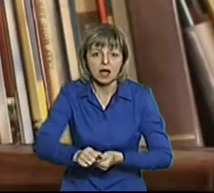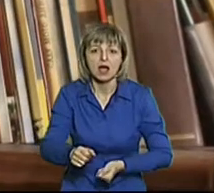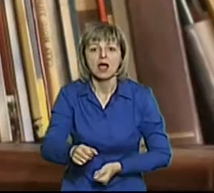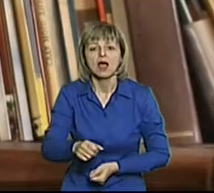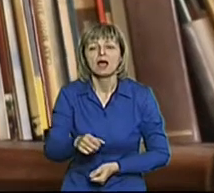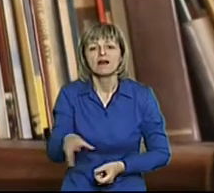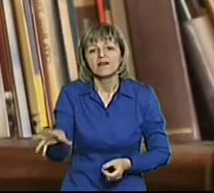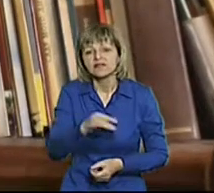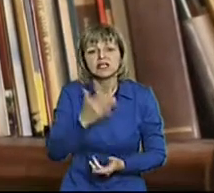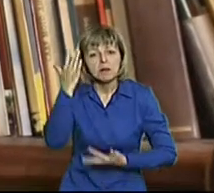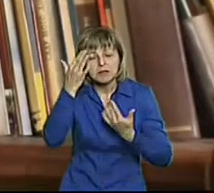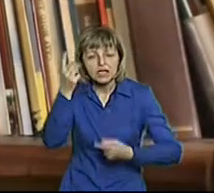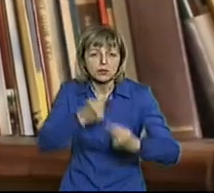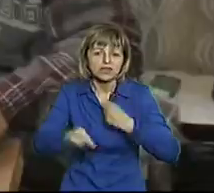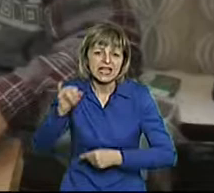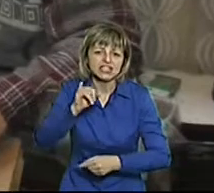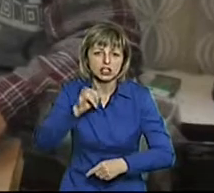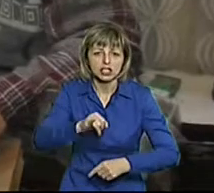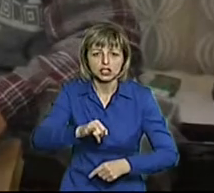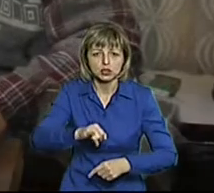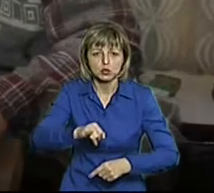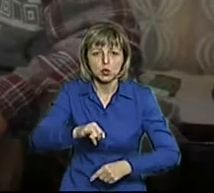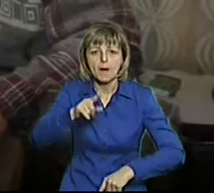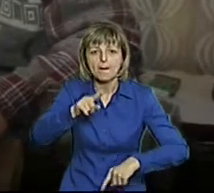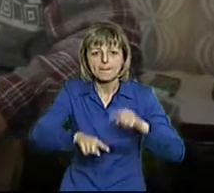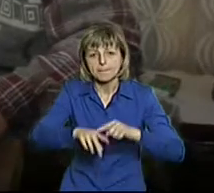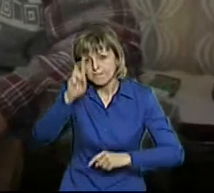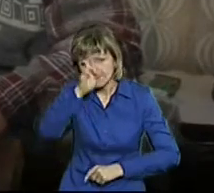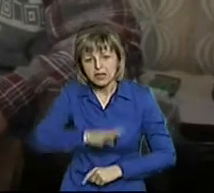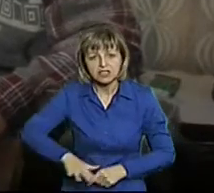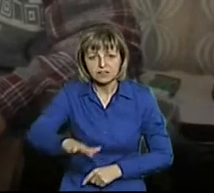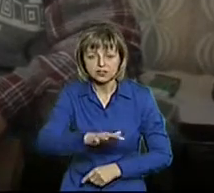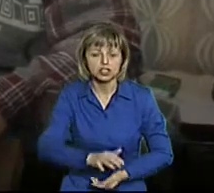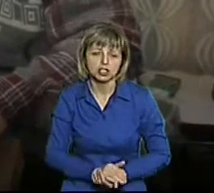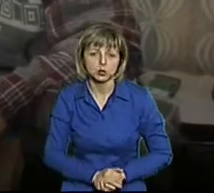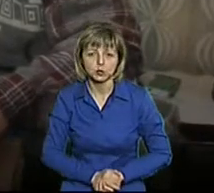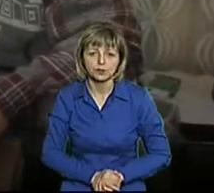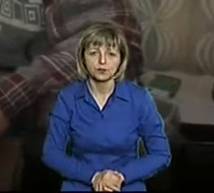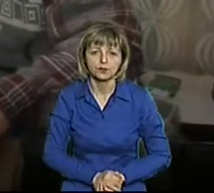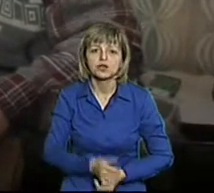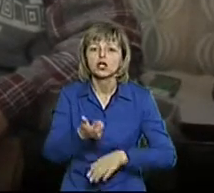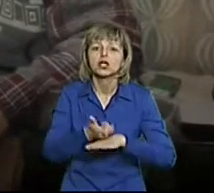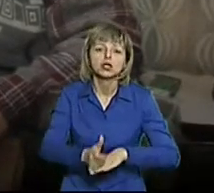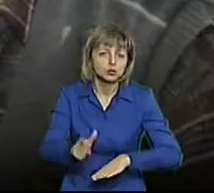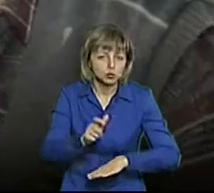мріяли повернутися на історичну батьківщину. Дуже хвилююся.